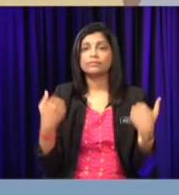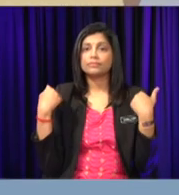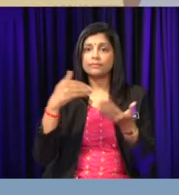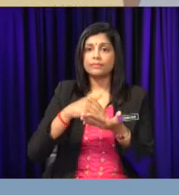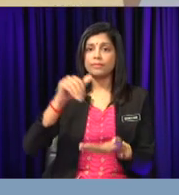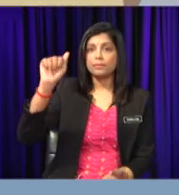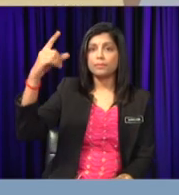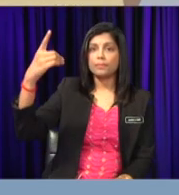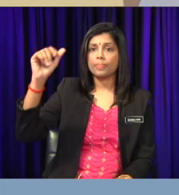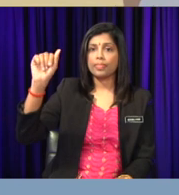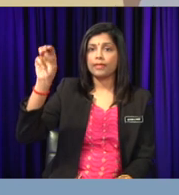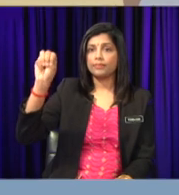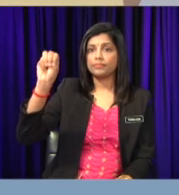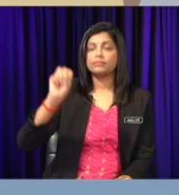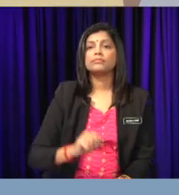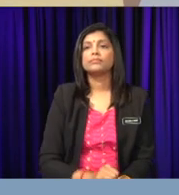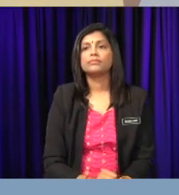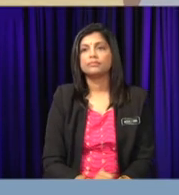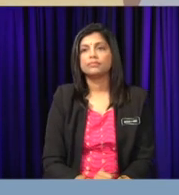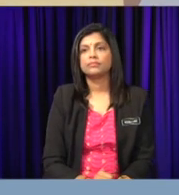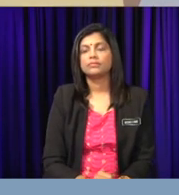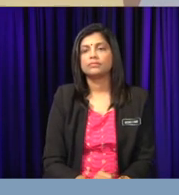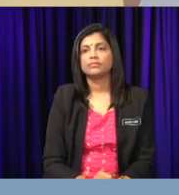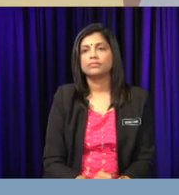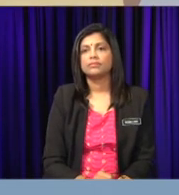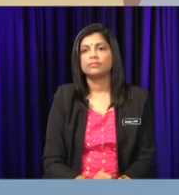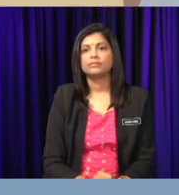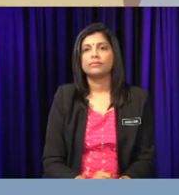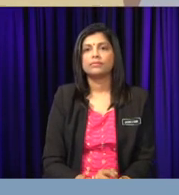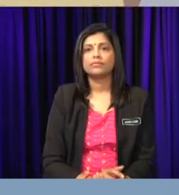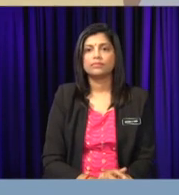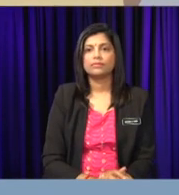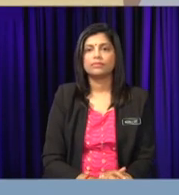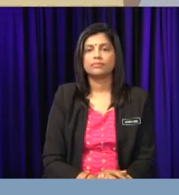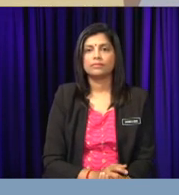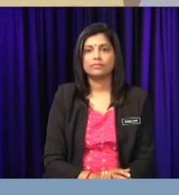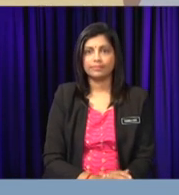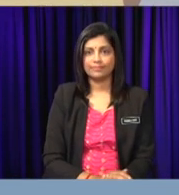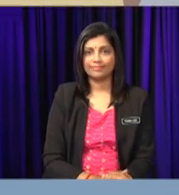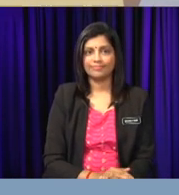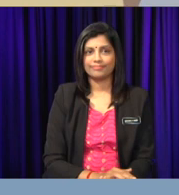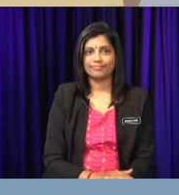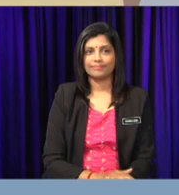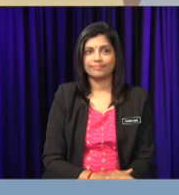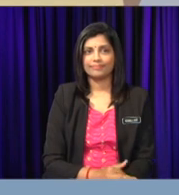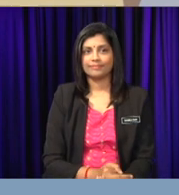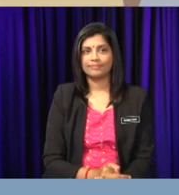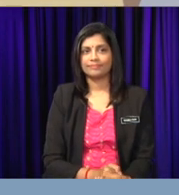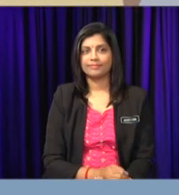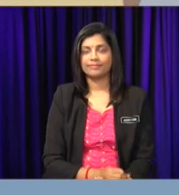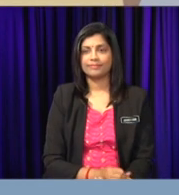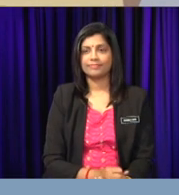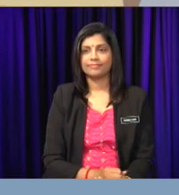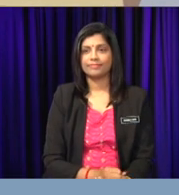saya lebih gemar kadang-kadang panas kadang-kadang adam tapi ke dua-duanya adalah namanya nah oke dan yang terakhir